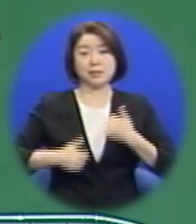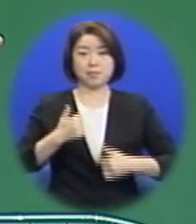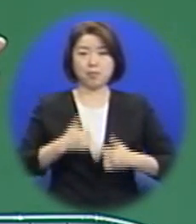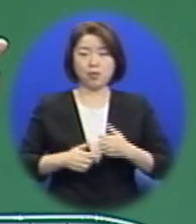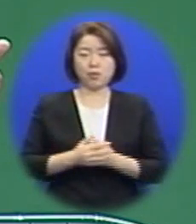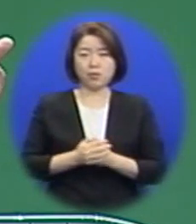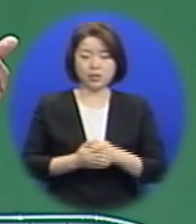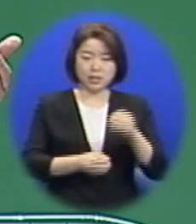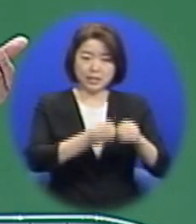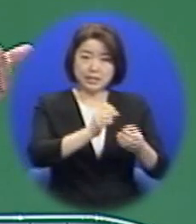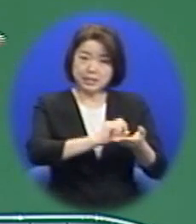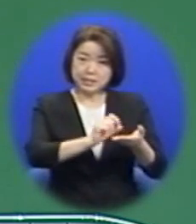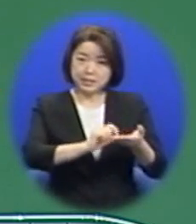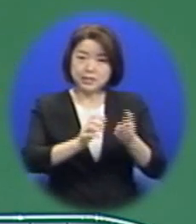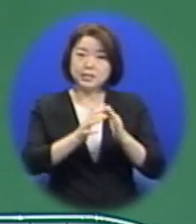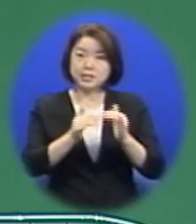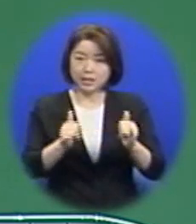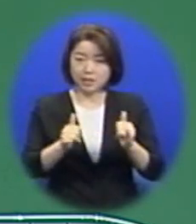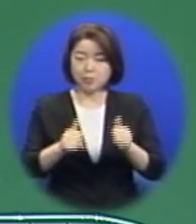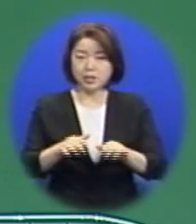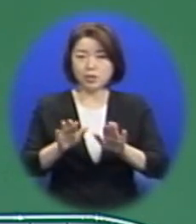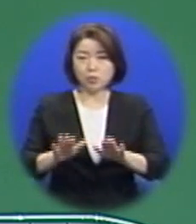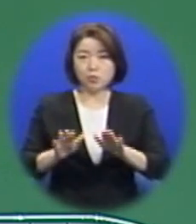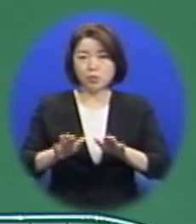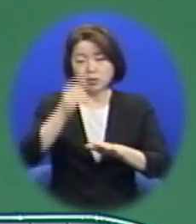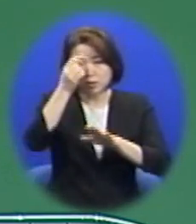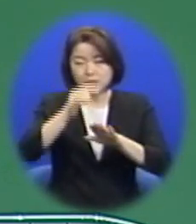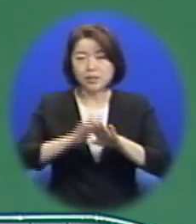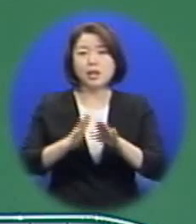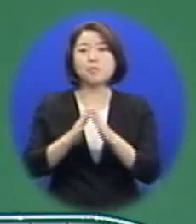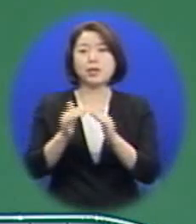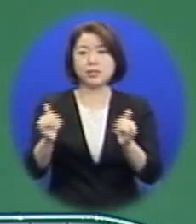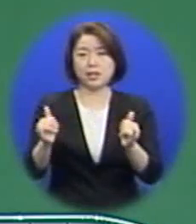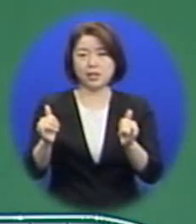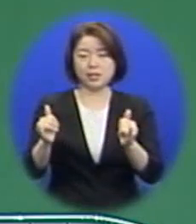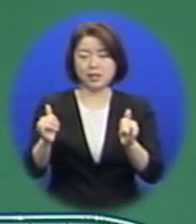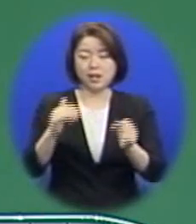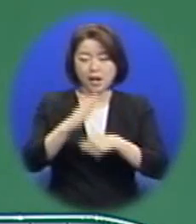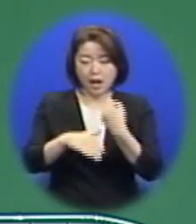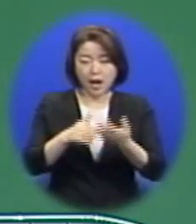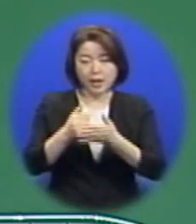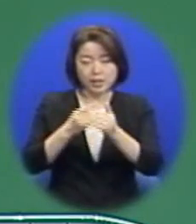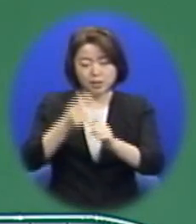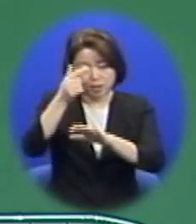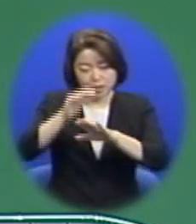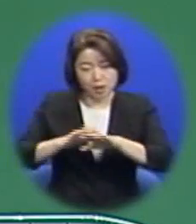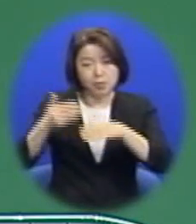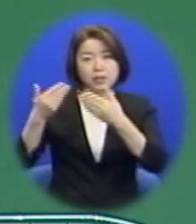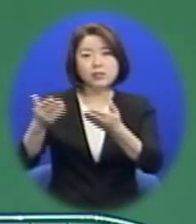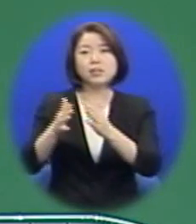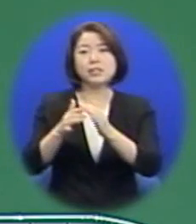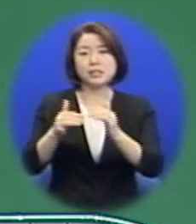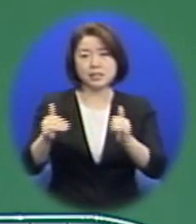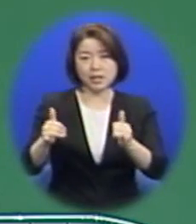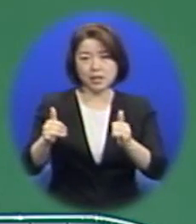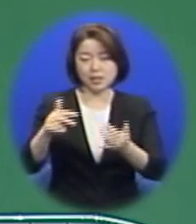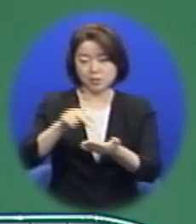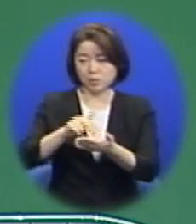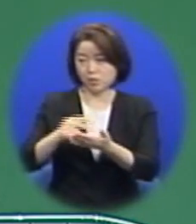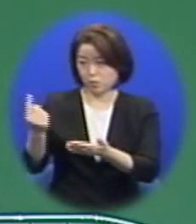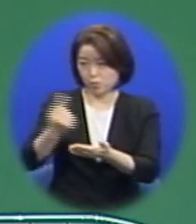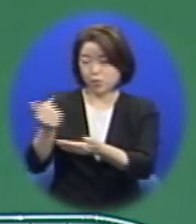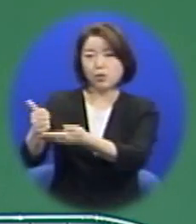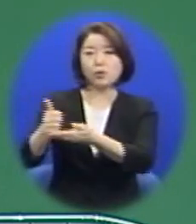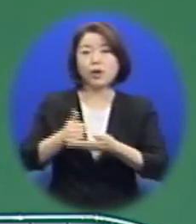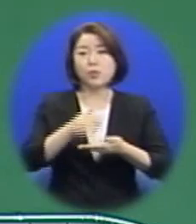기자가 우리를 예배자로, 하나님께 예배하는 자로 우리를 초청하고 있습니다.